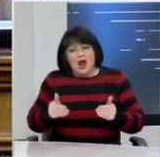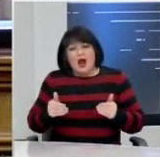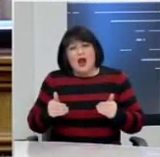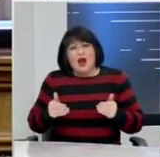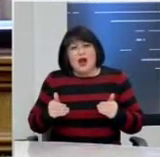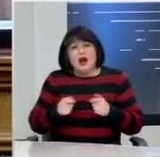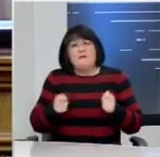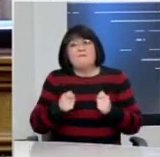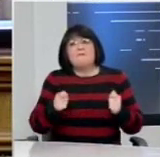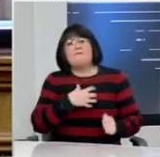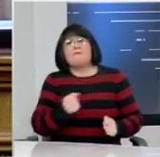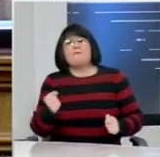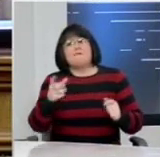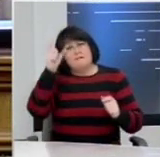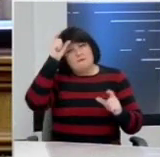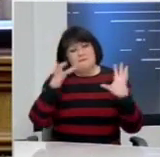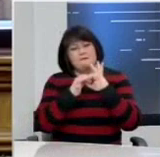μέτρα οικοδόμησης εμπιστοσύνης με την Τουρκία?